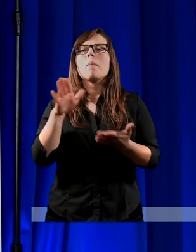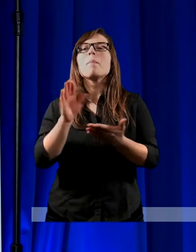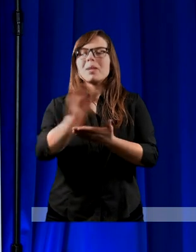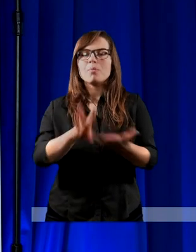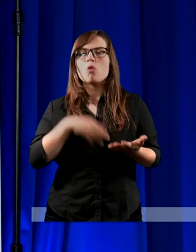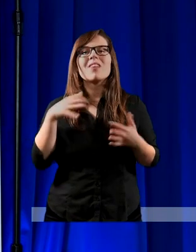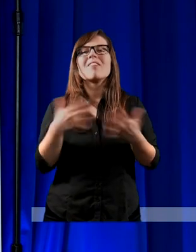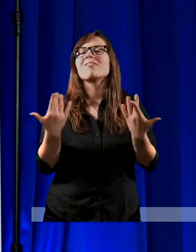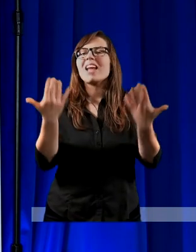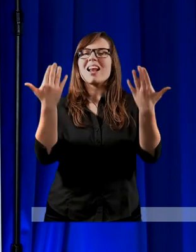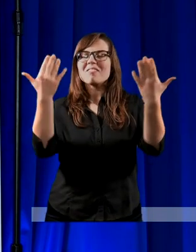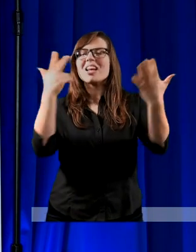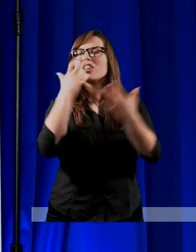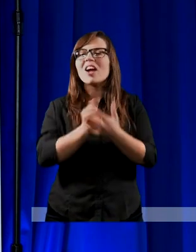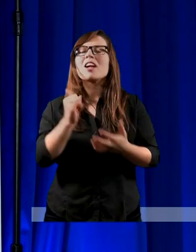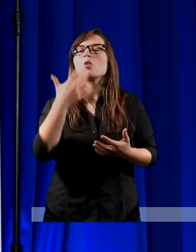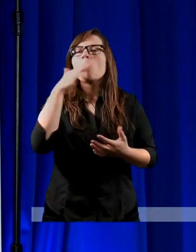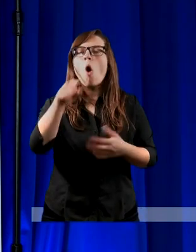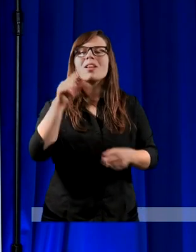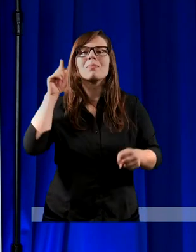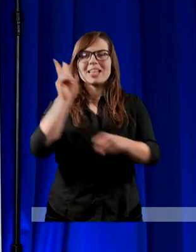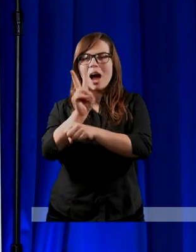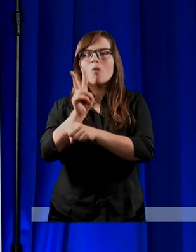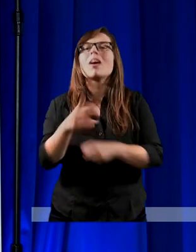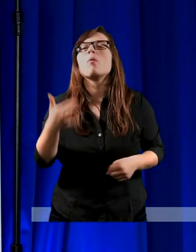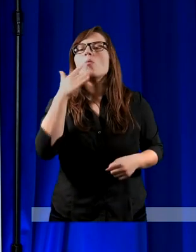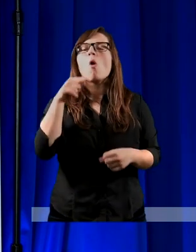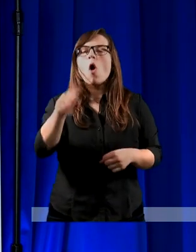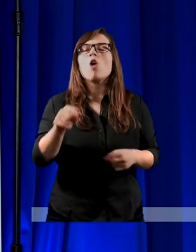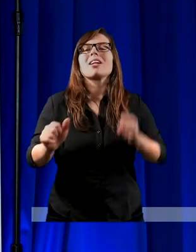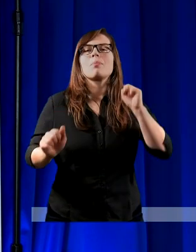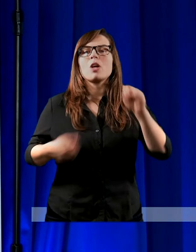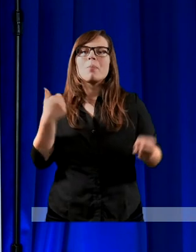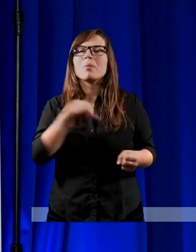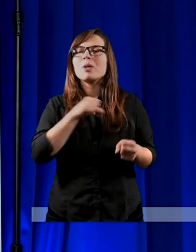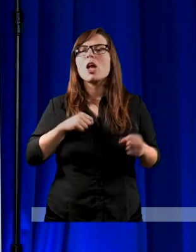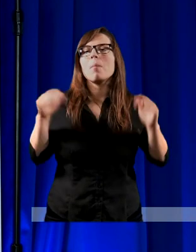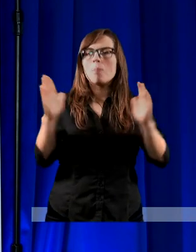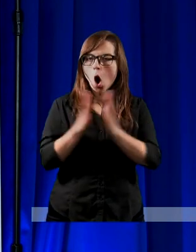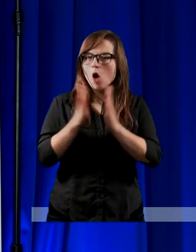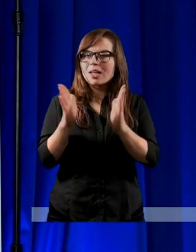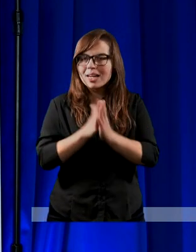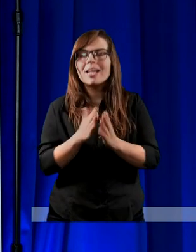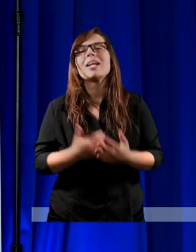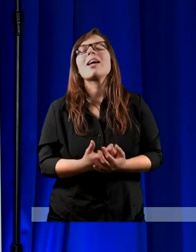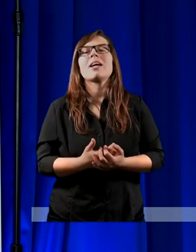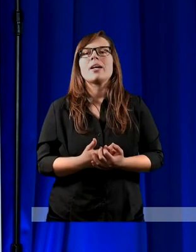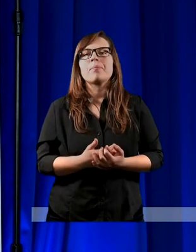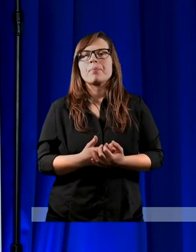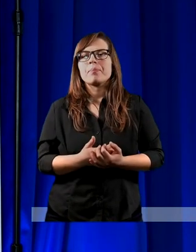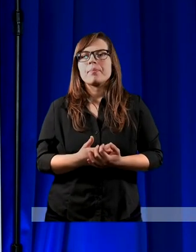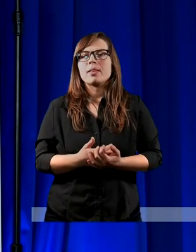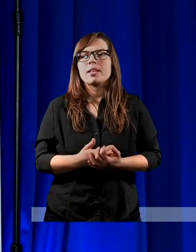Biblia w wielu miejscach mówi o tym zaufaniu, mówi o tym, żebyśmy się modlili.